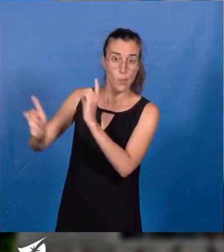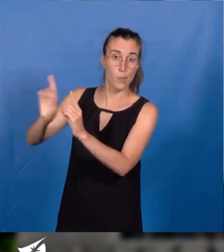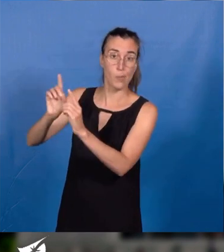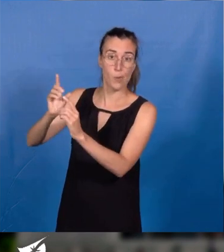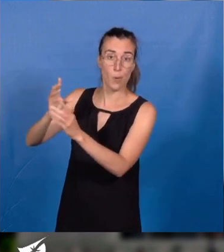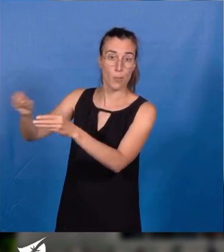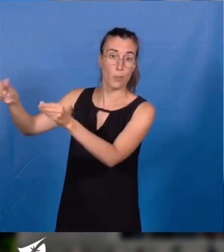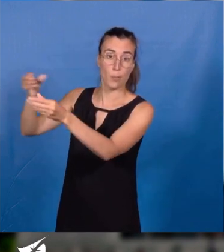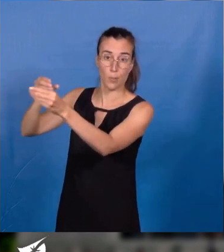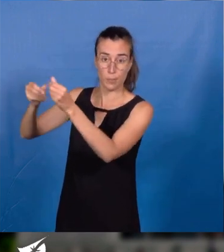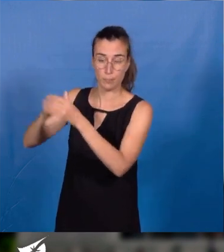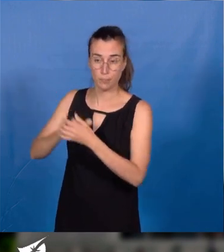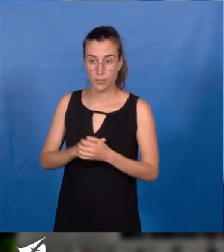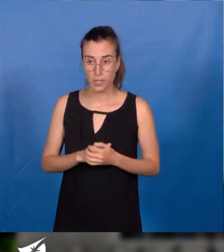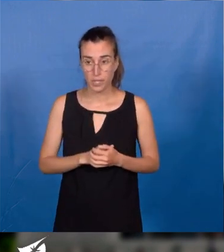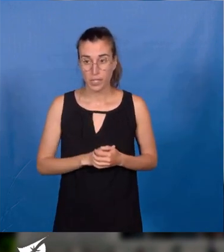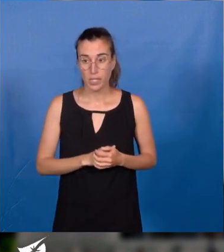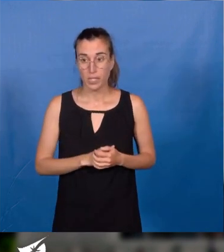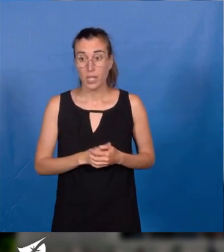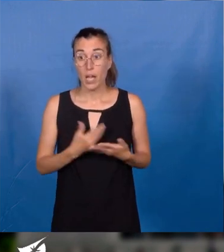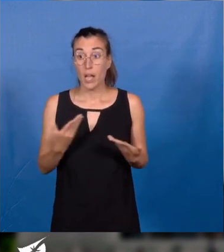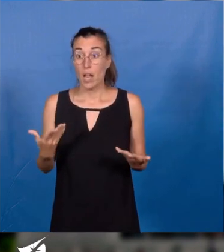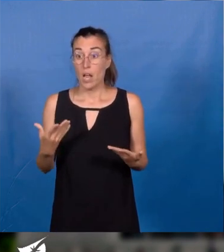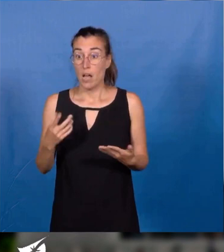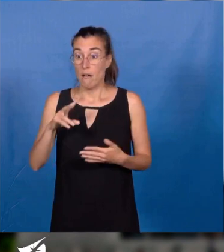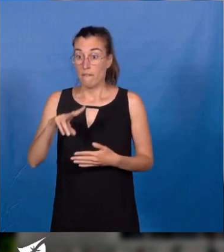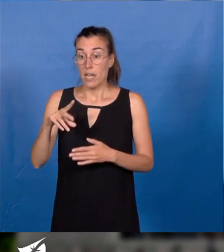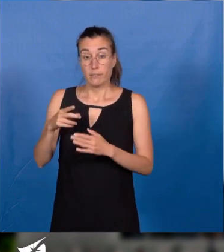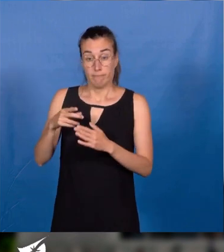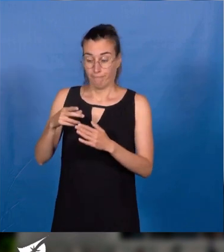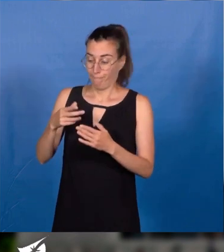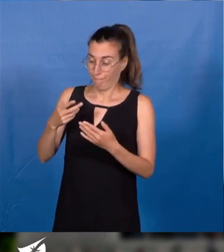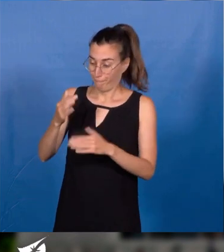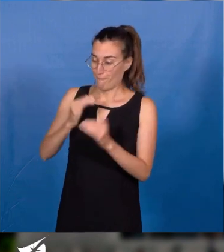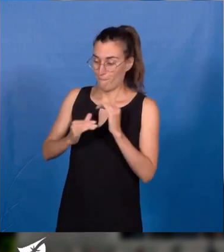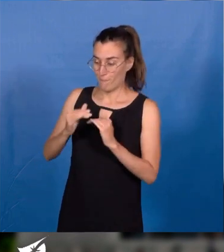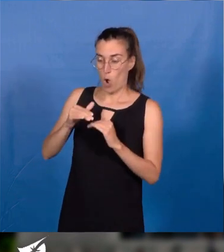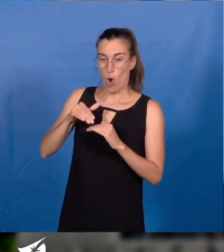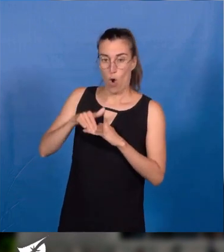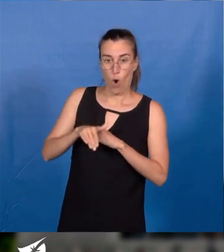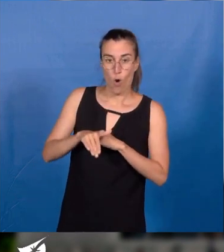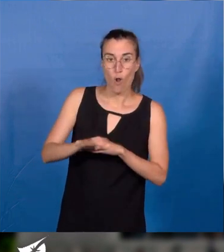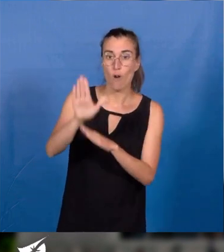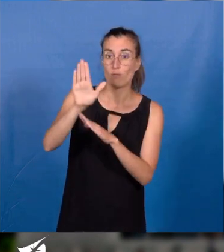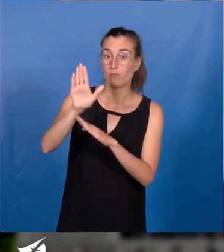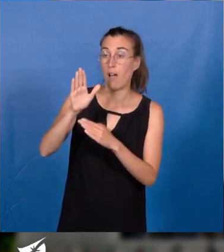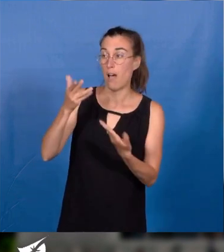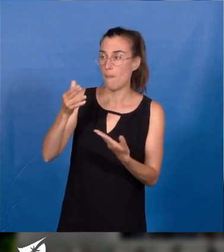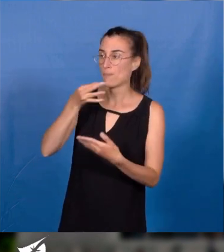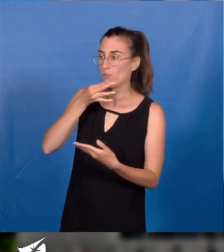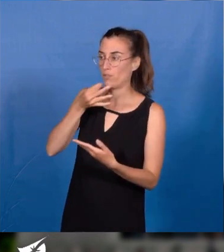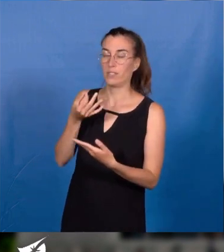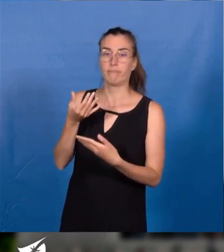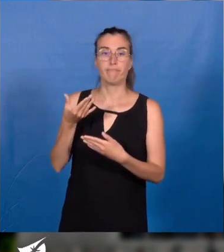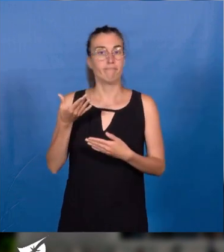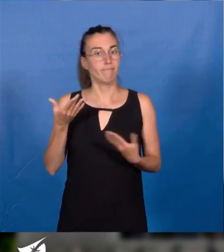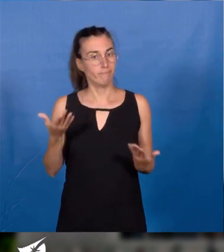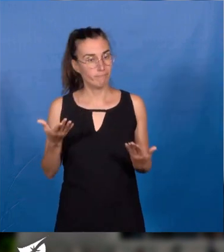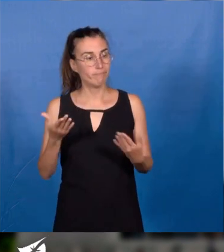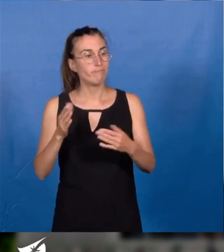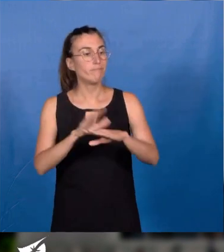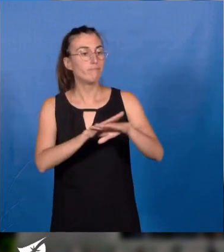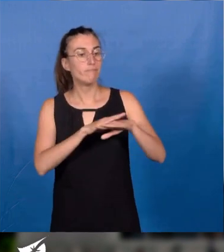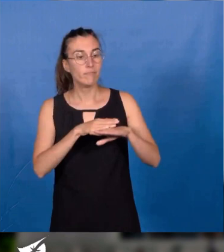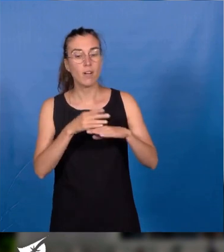relance pour signaler que c'est aussi un travail, non pas simplement sur la question de